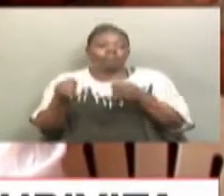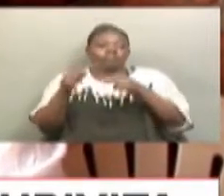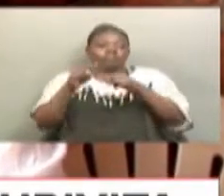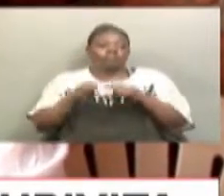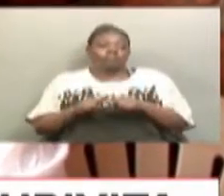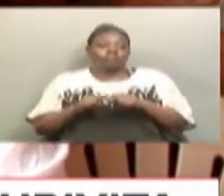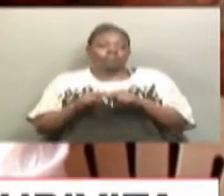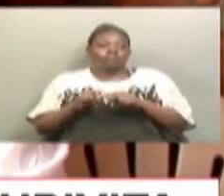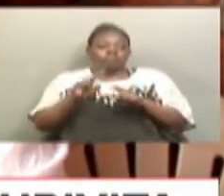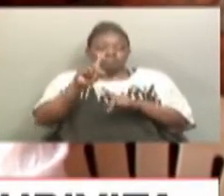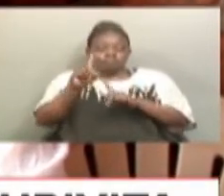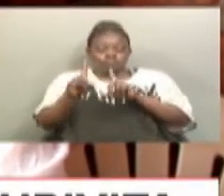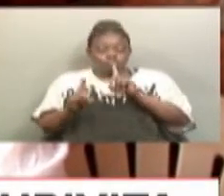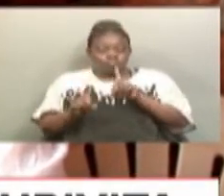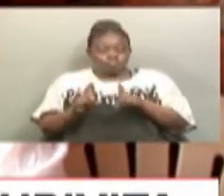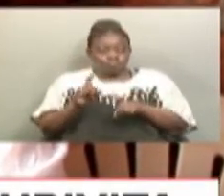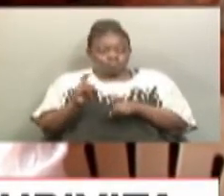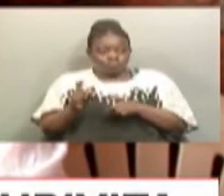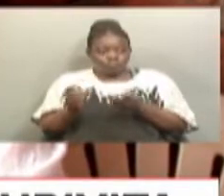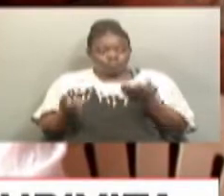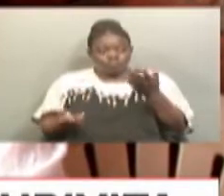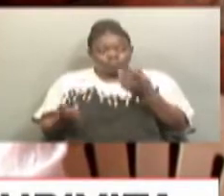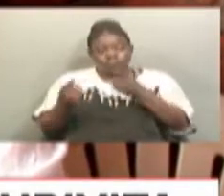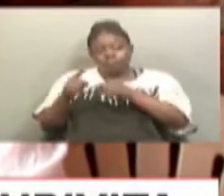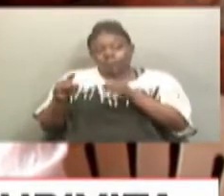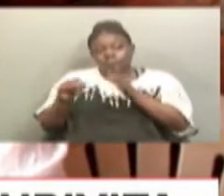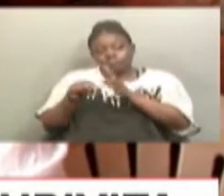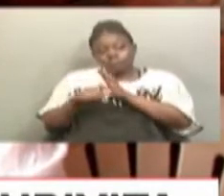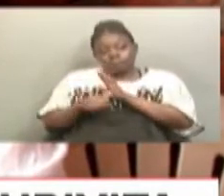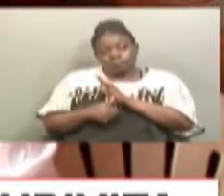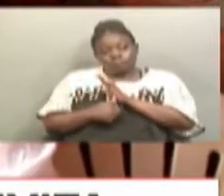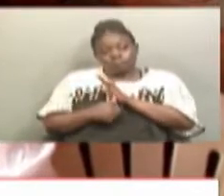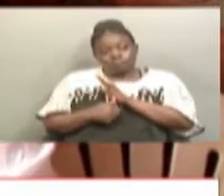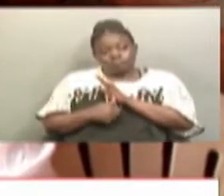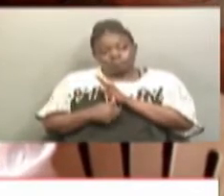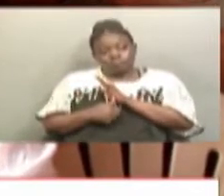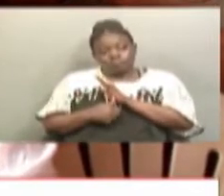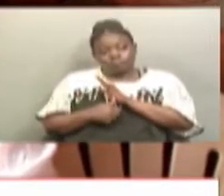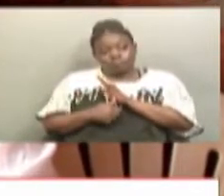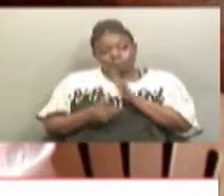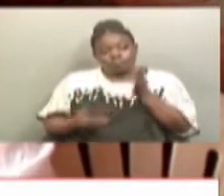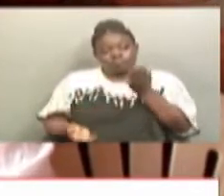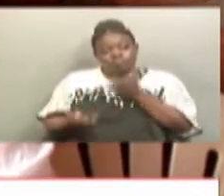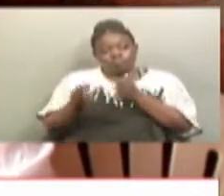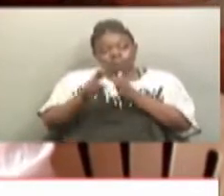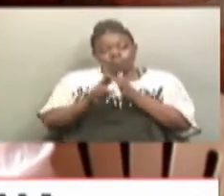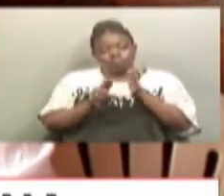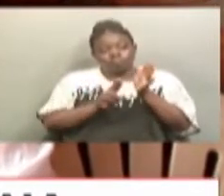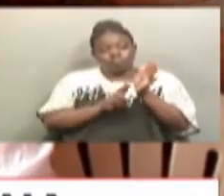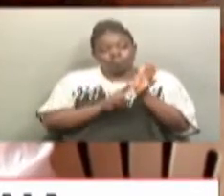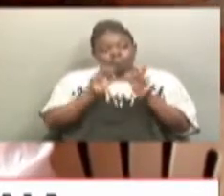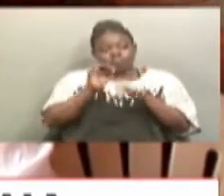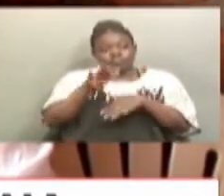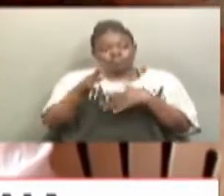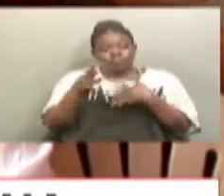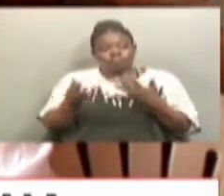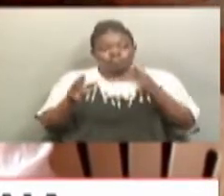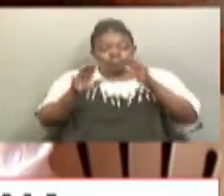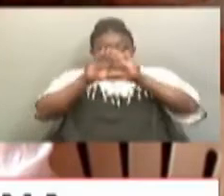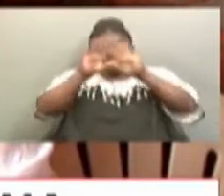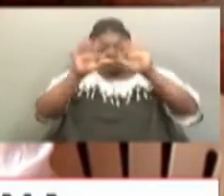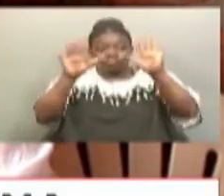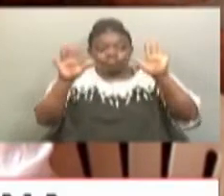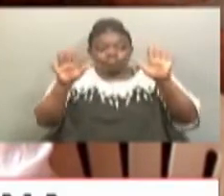ki kubaawo ndowooza olw'ensonga ezitali zimu. Ndowooza lipooti esingawo kuba enyangulufu